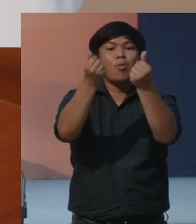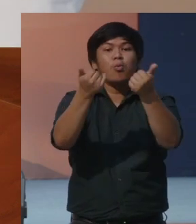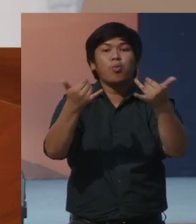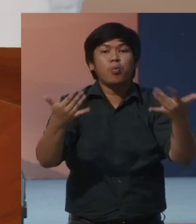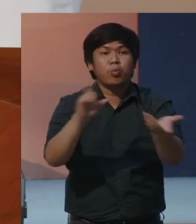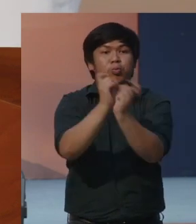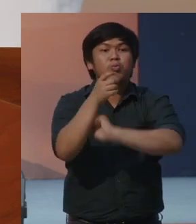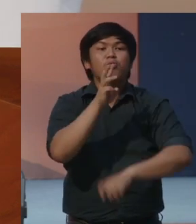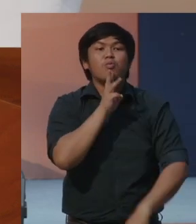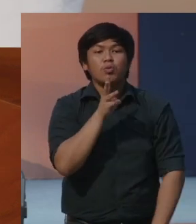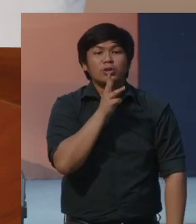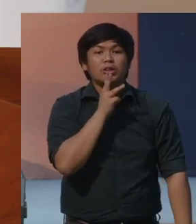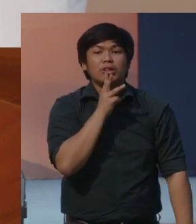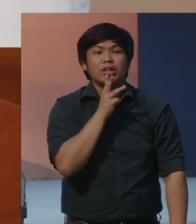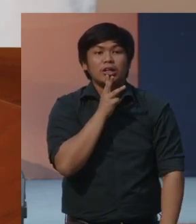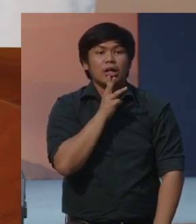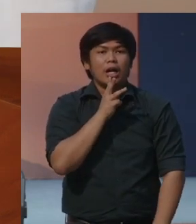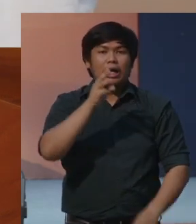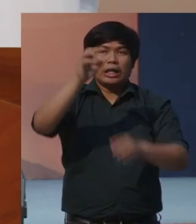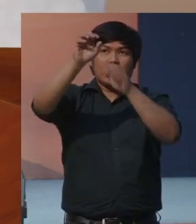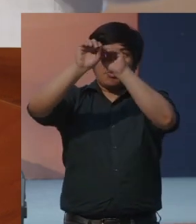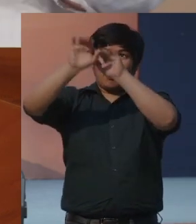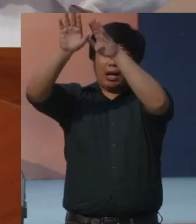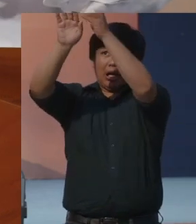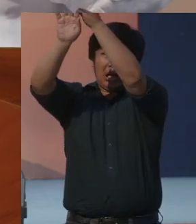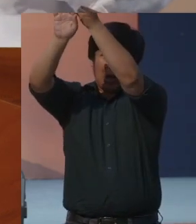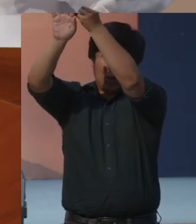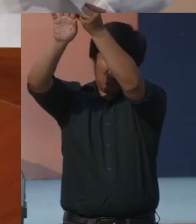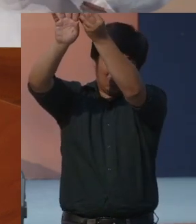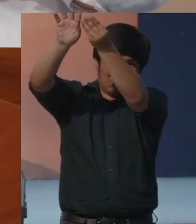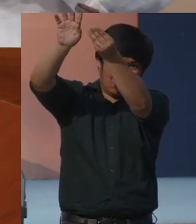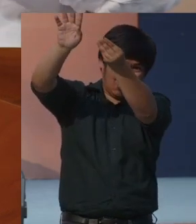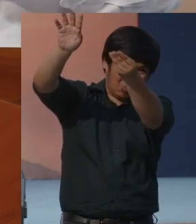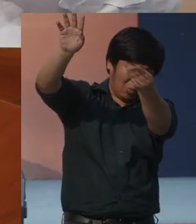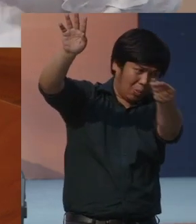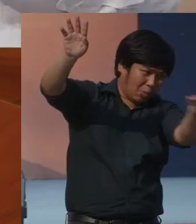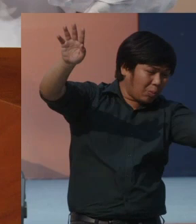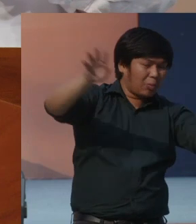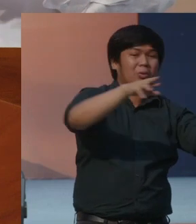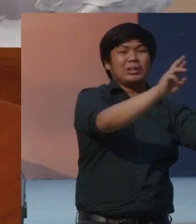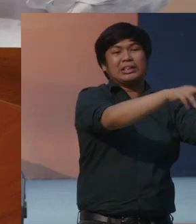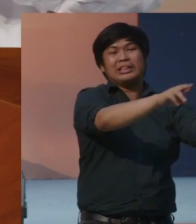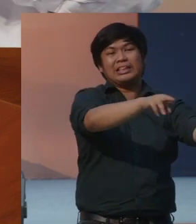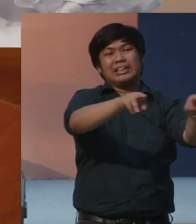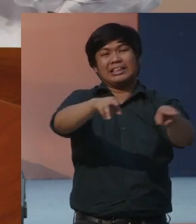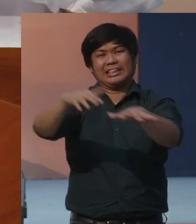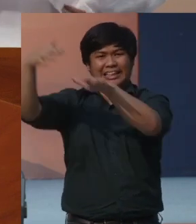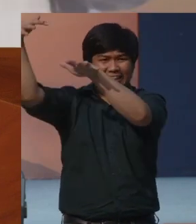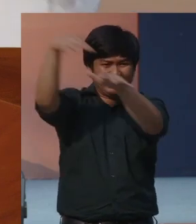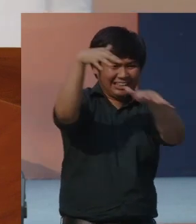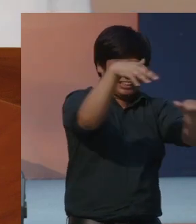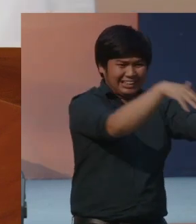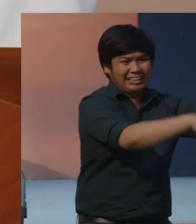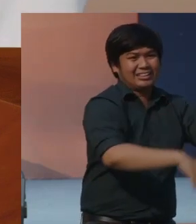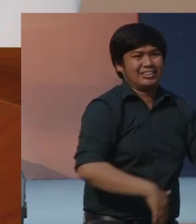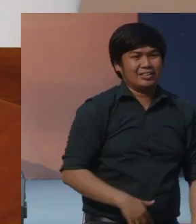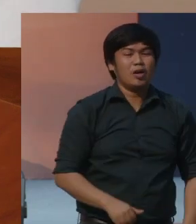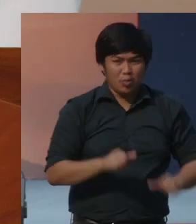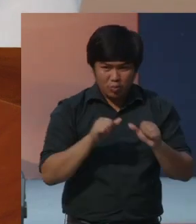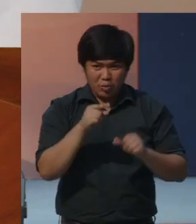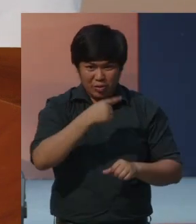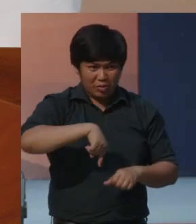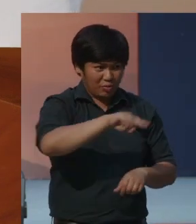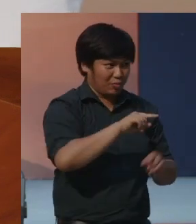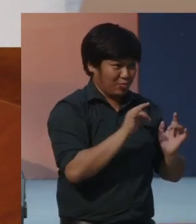nagfo-flow down yung tubig through a place called Tel Dan. Hanggang ngayon, makikita niyo po kung